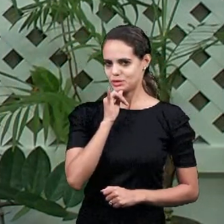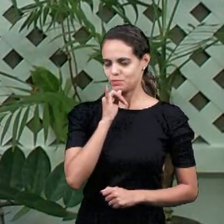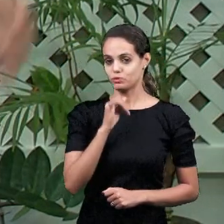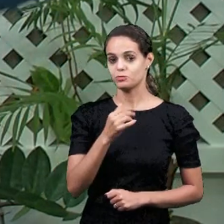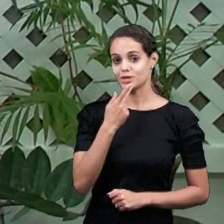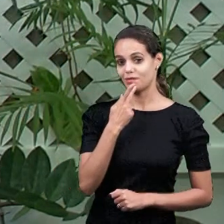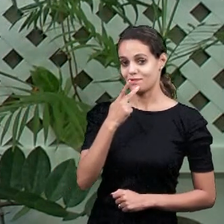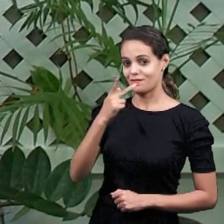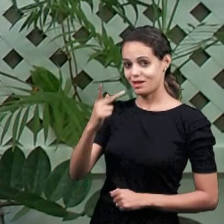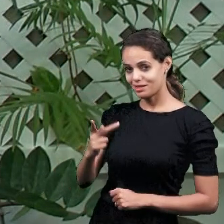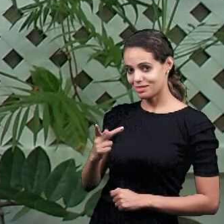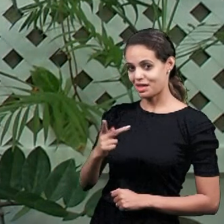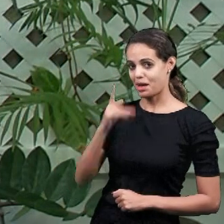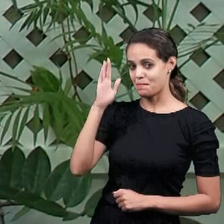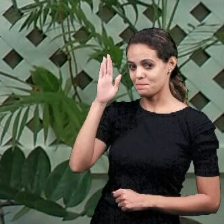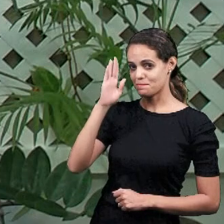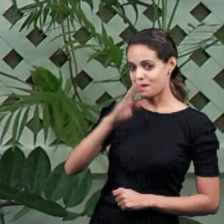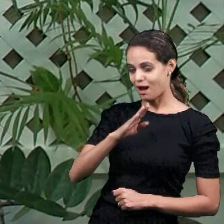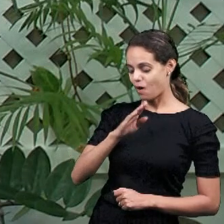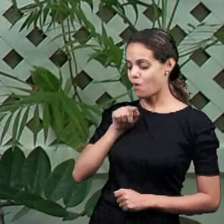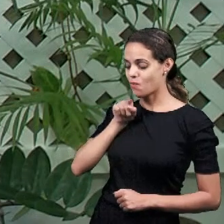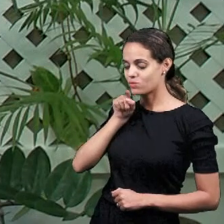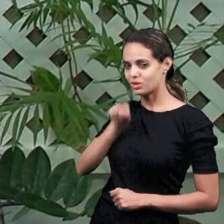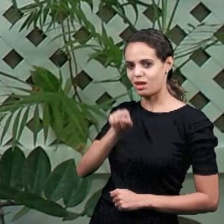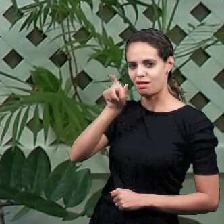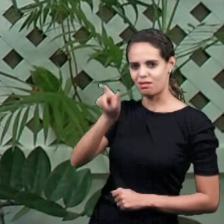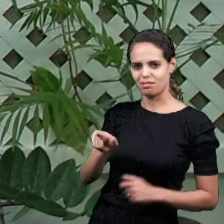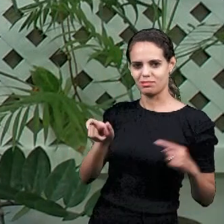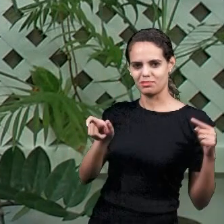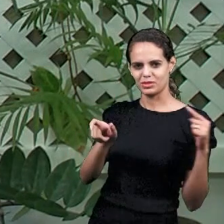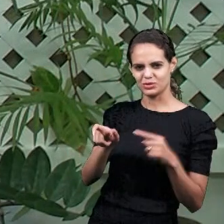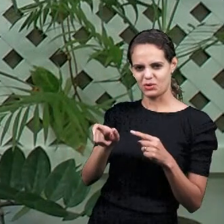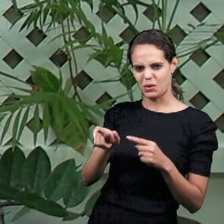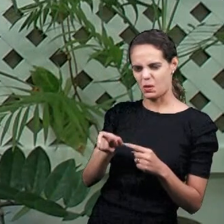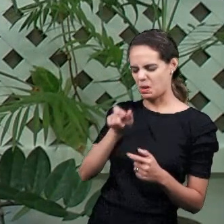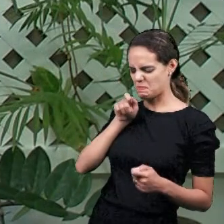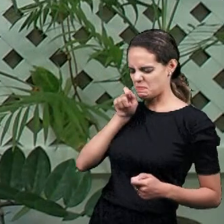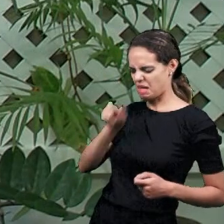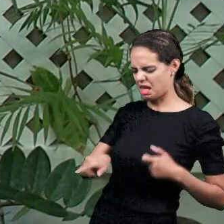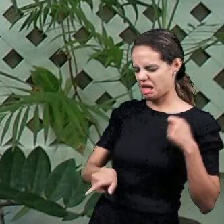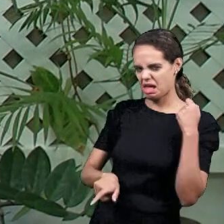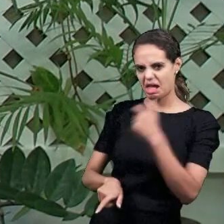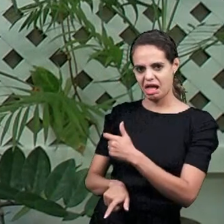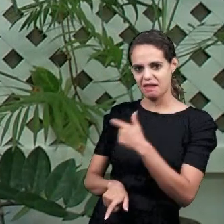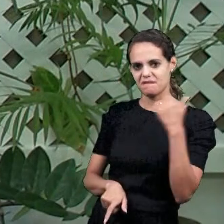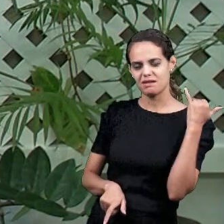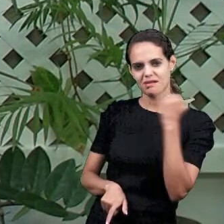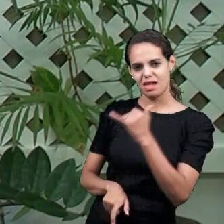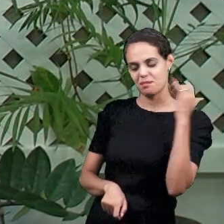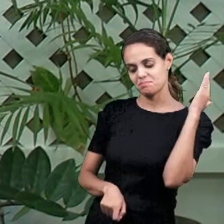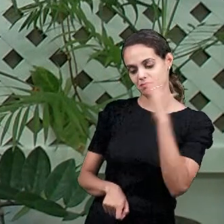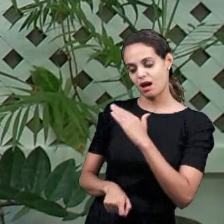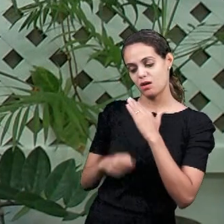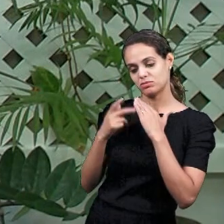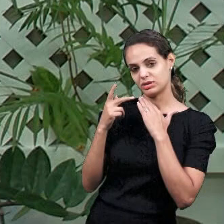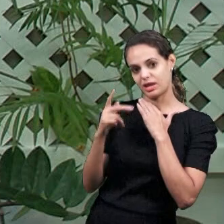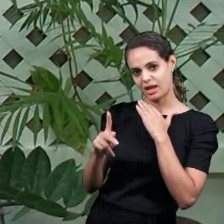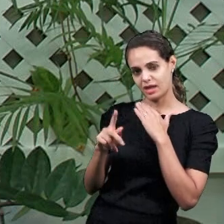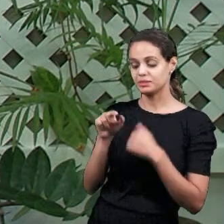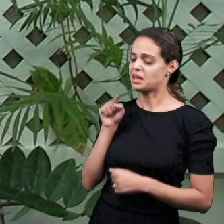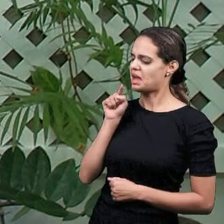Outrager quelqu'un, c'est de parler mauvais d'elle. C'est de dire que ce qu'elle dit n'est pas vrai. Donc, on